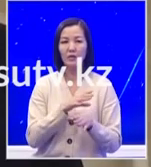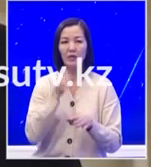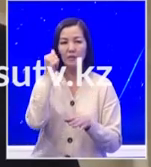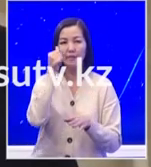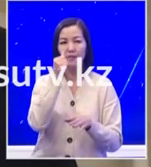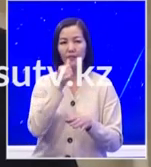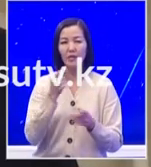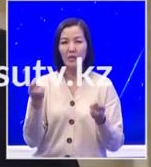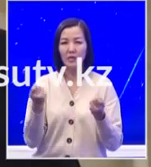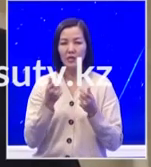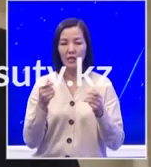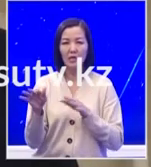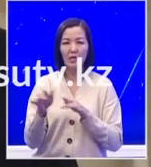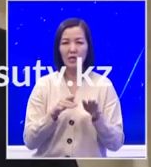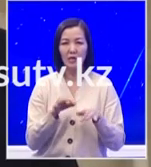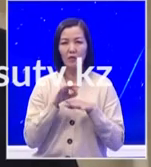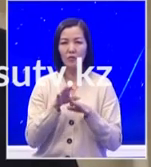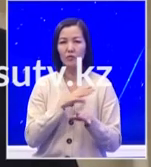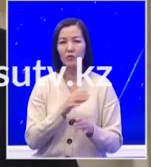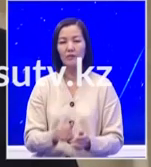бір кішкентай ғана шара ғой бұл деп отырған.